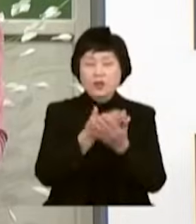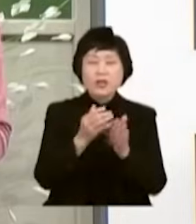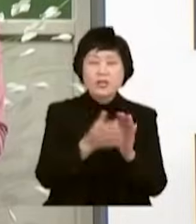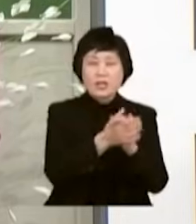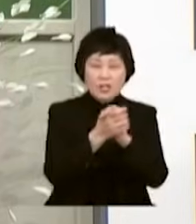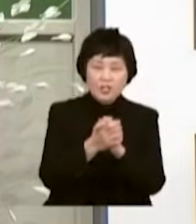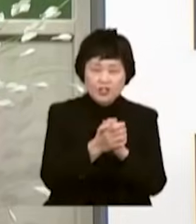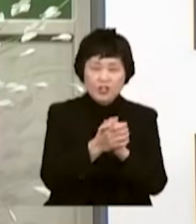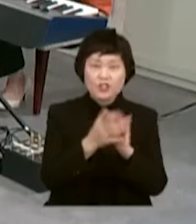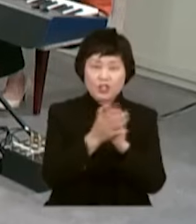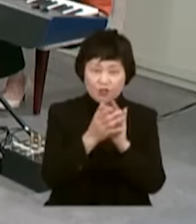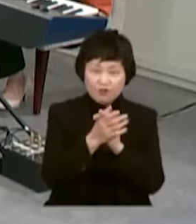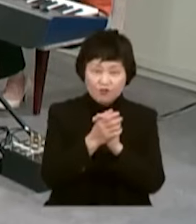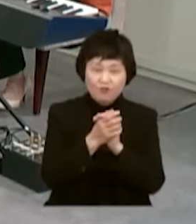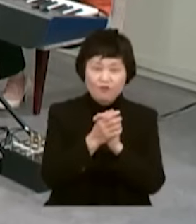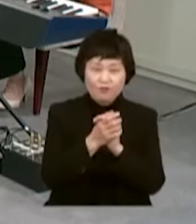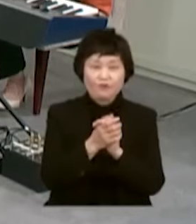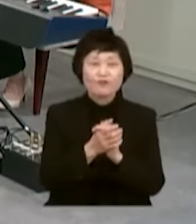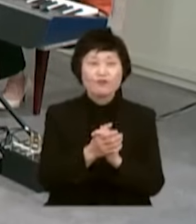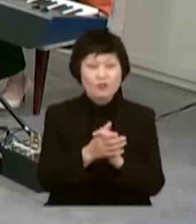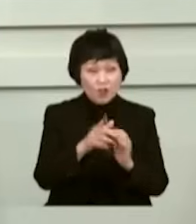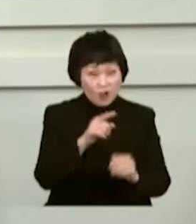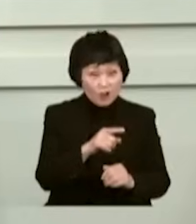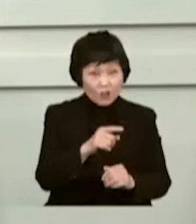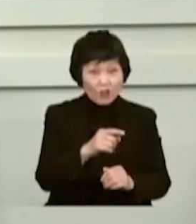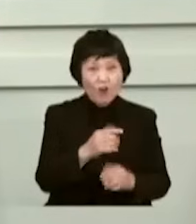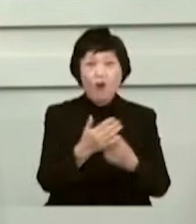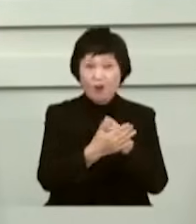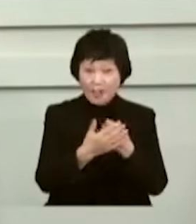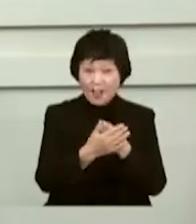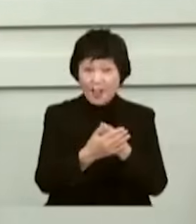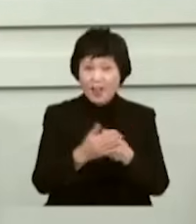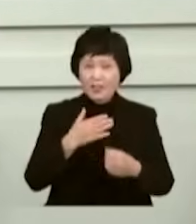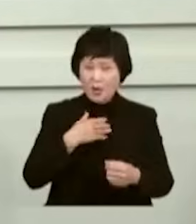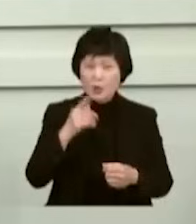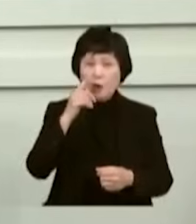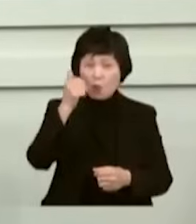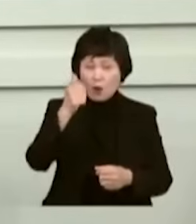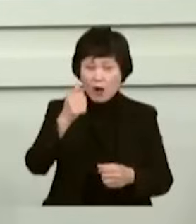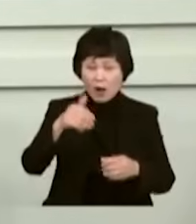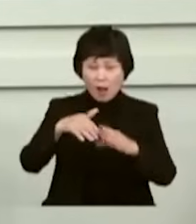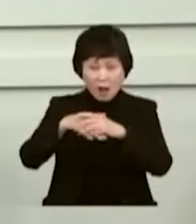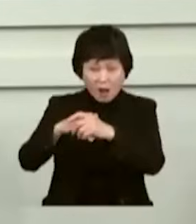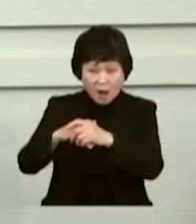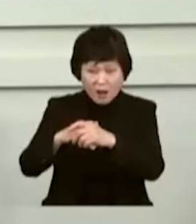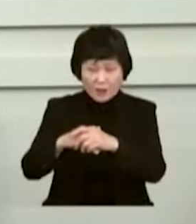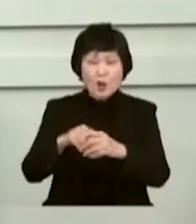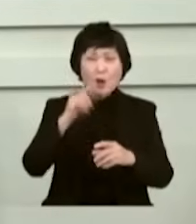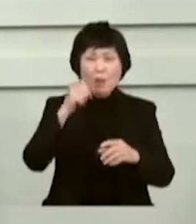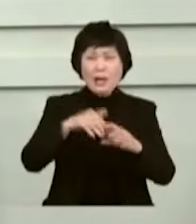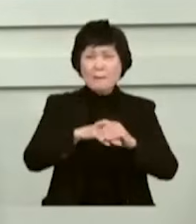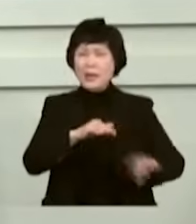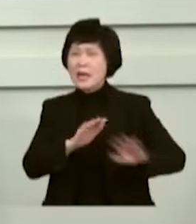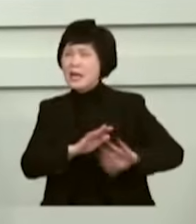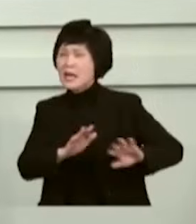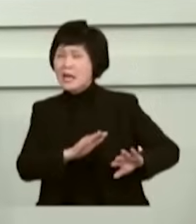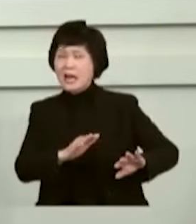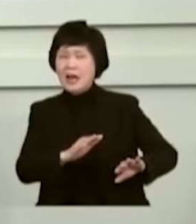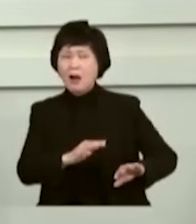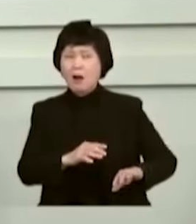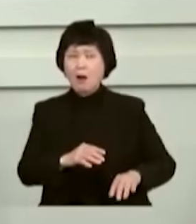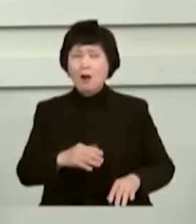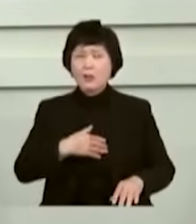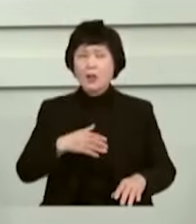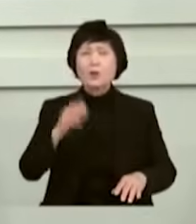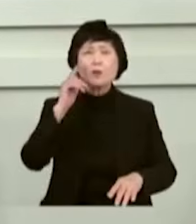게 이것도 은혜고요. 저는 목사님이 너무 좋아서 찬양할 때 자꾸 손을 잡는데 자꾸 손을 뿌리치는 거예요. 나 좀 서운했어. 아, 나 막 진짜 내 마음이 진짜 네. 나도